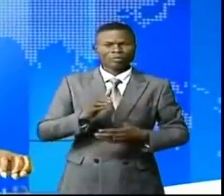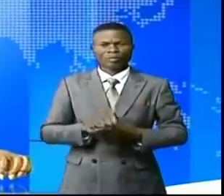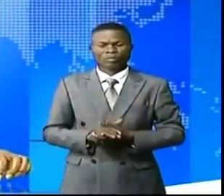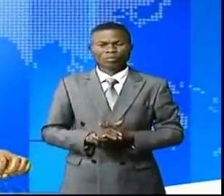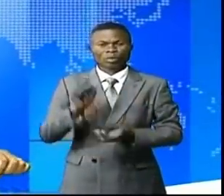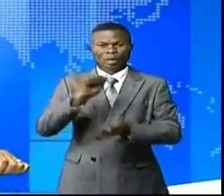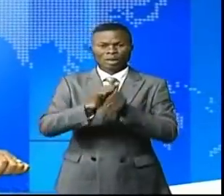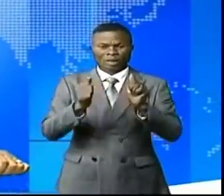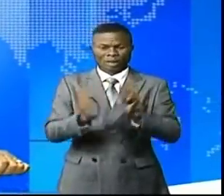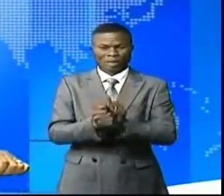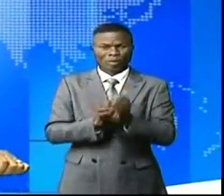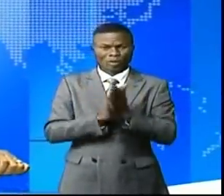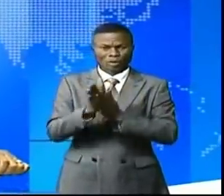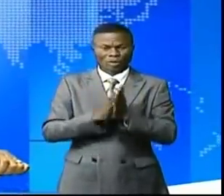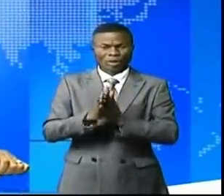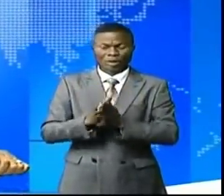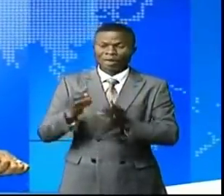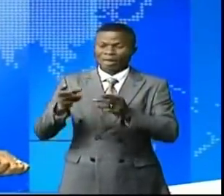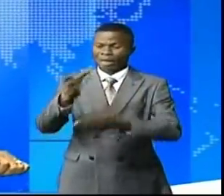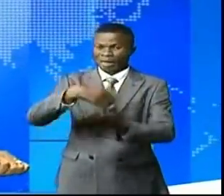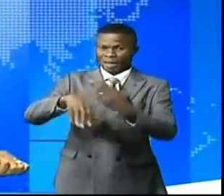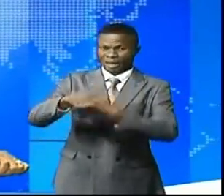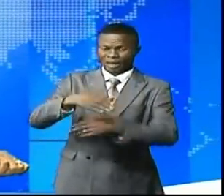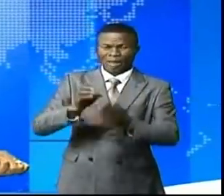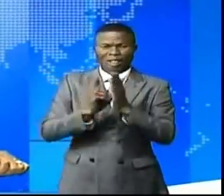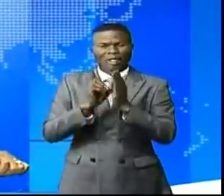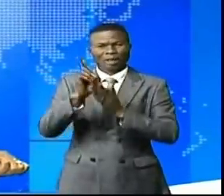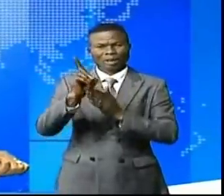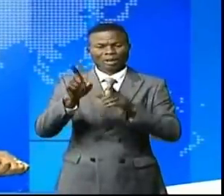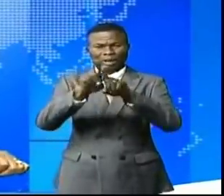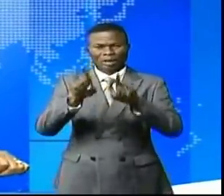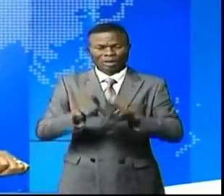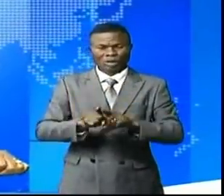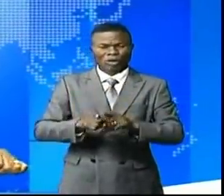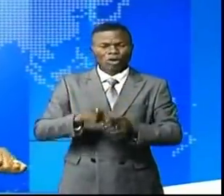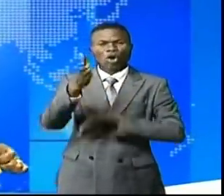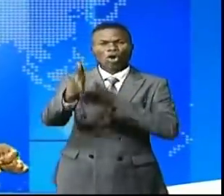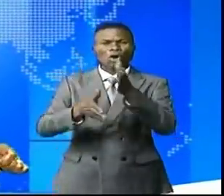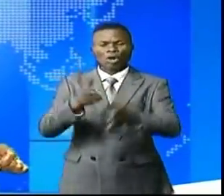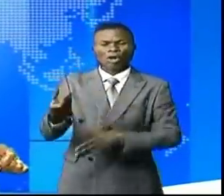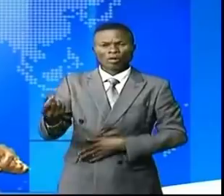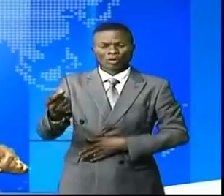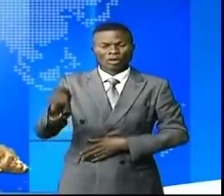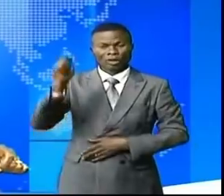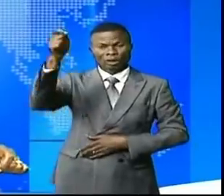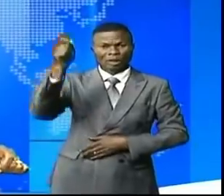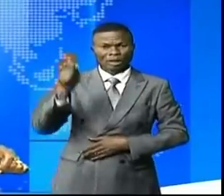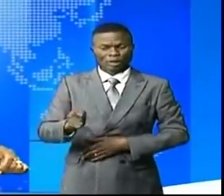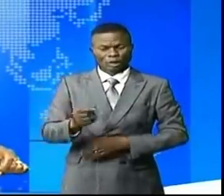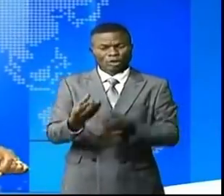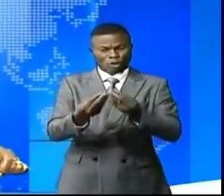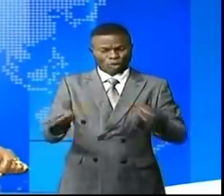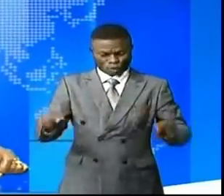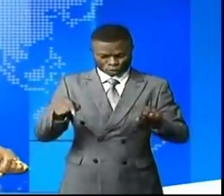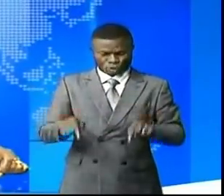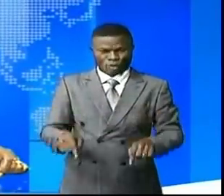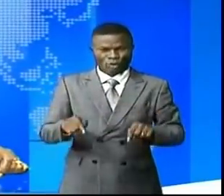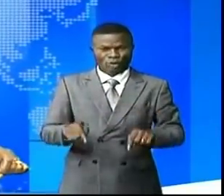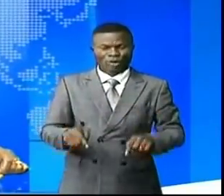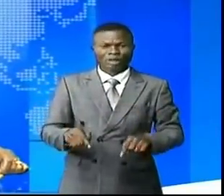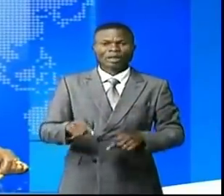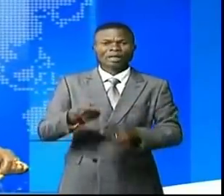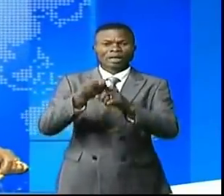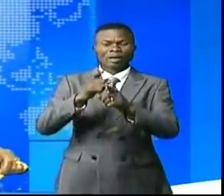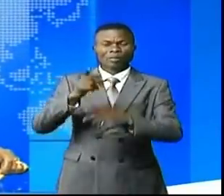Les questions liées à l'insécurité, le développement et le détournement de soldes de militaires ont trouvé de réponse du